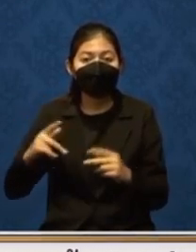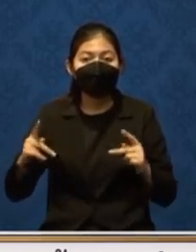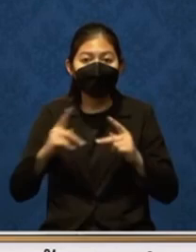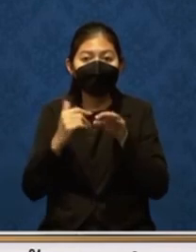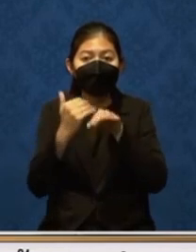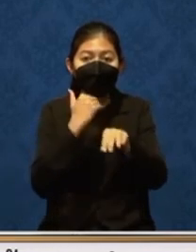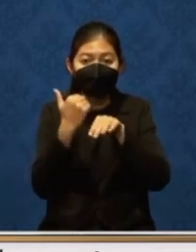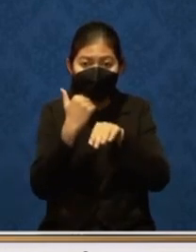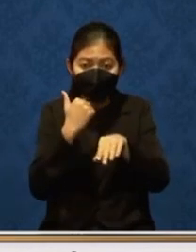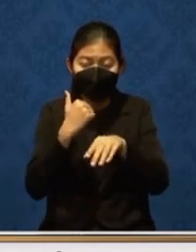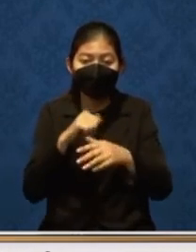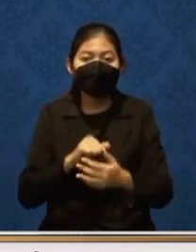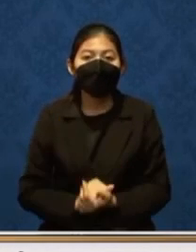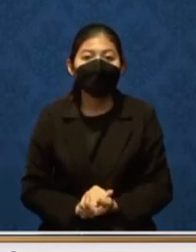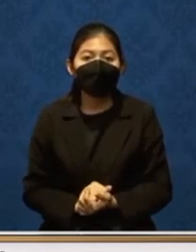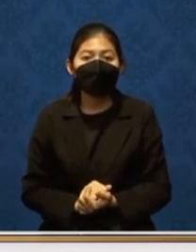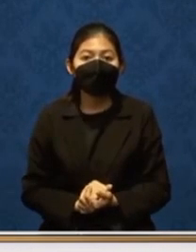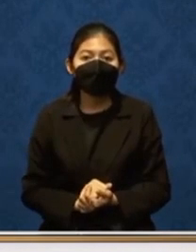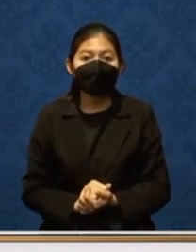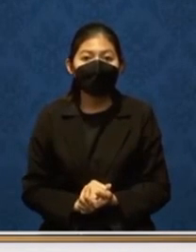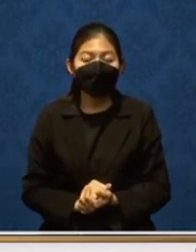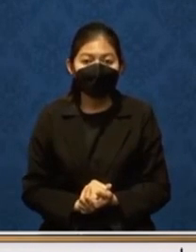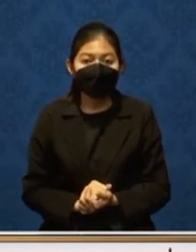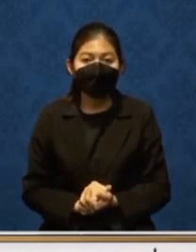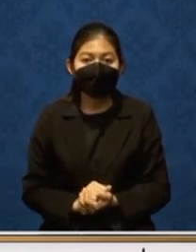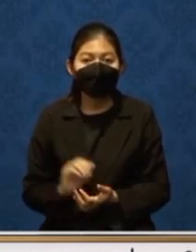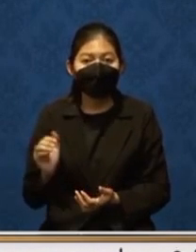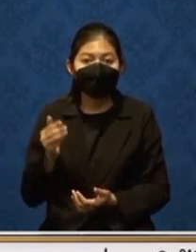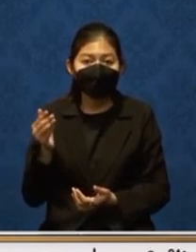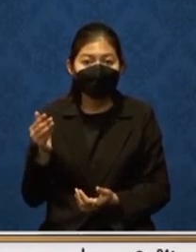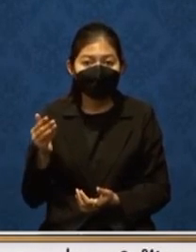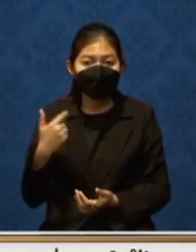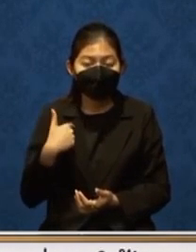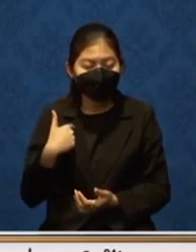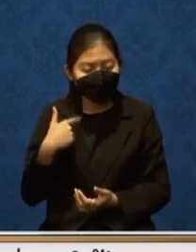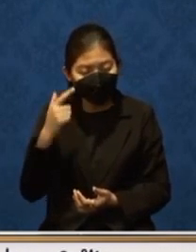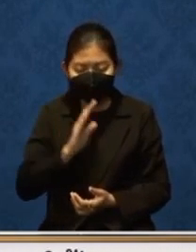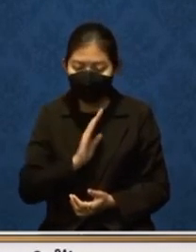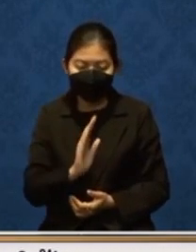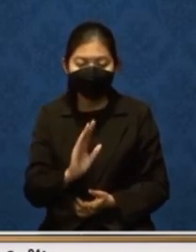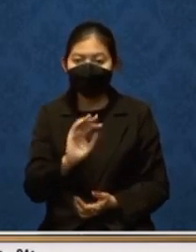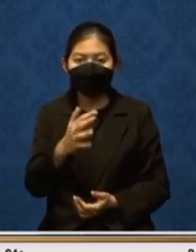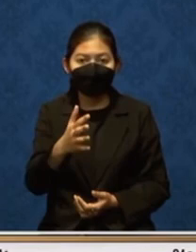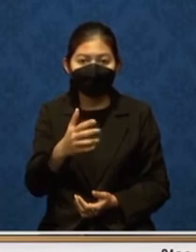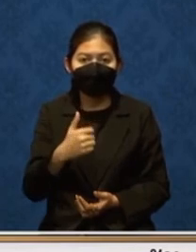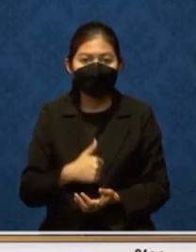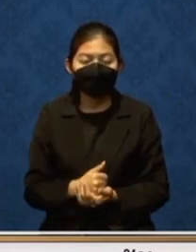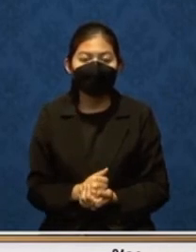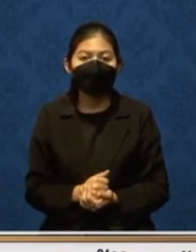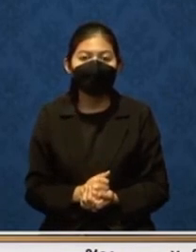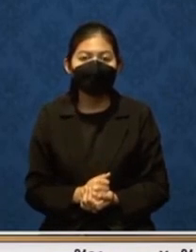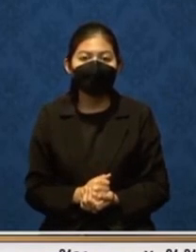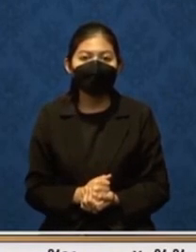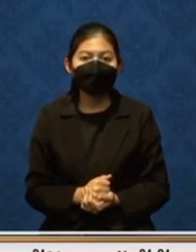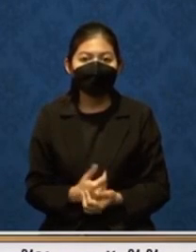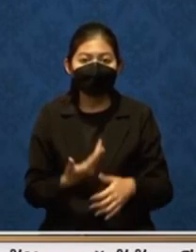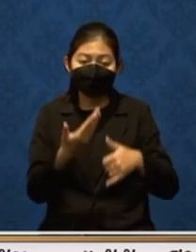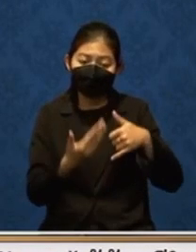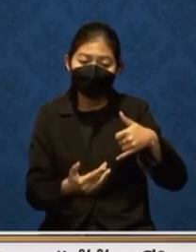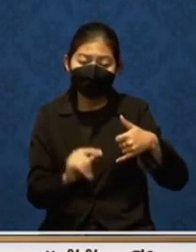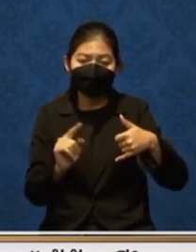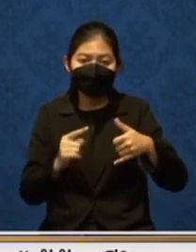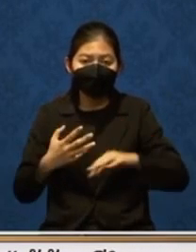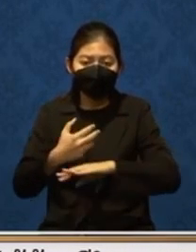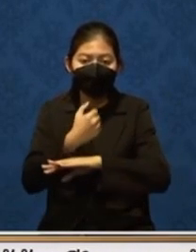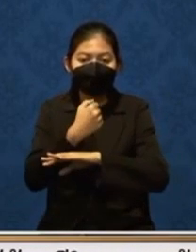ด้วยสาเหตทว่านายัศยามชชชอบนั้นไม่มีความซึ้กษัตสุจริเป็ที่ประจัตรมีพิิกรรมใช้อำ